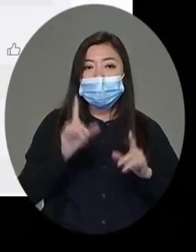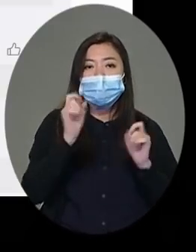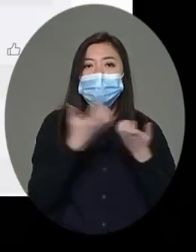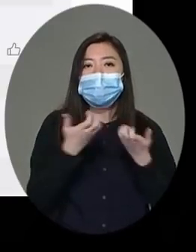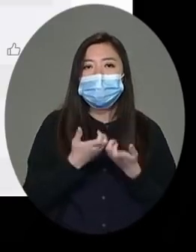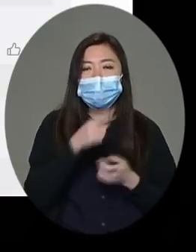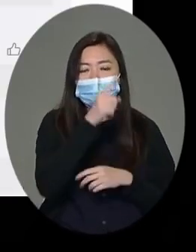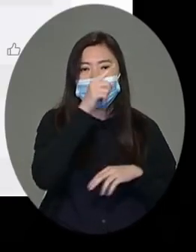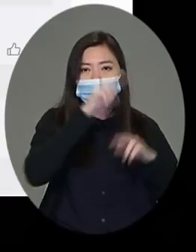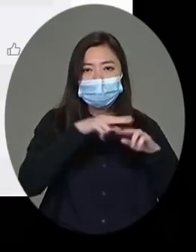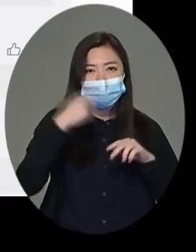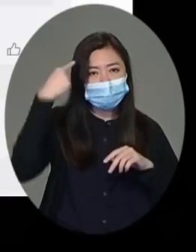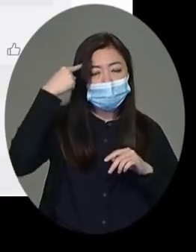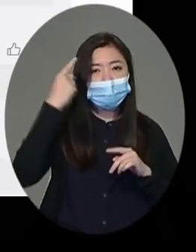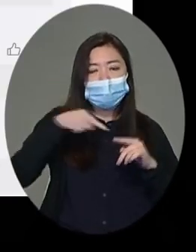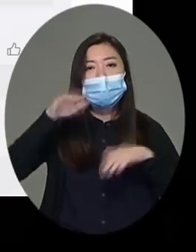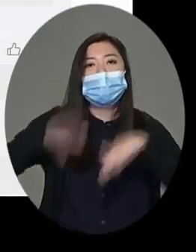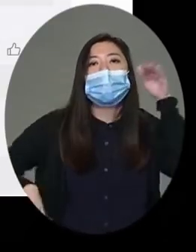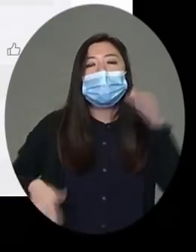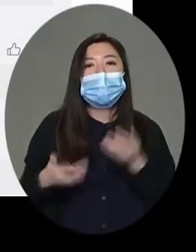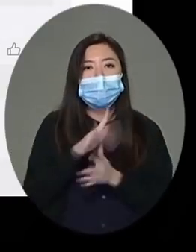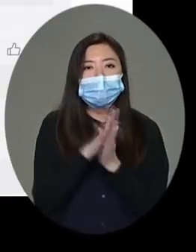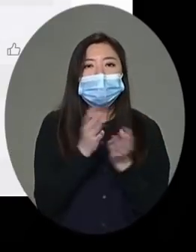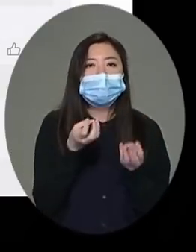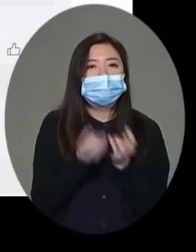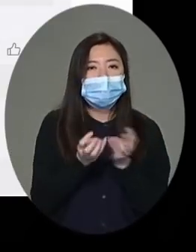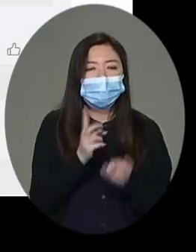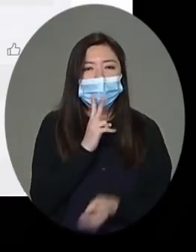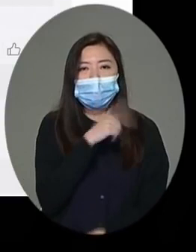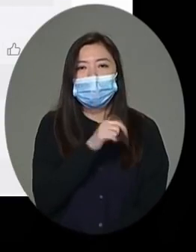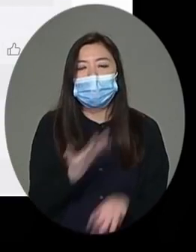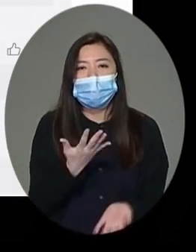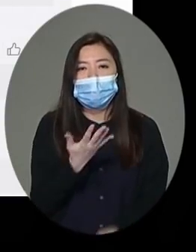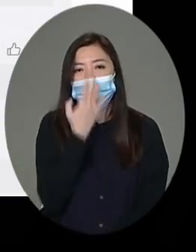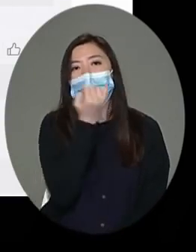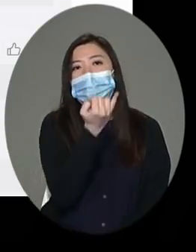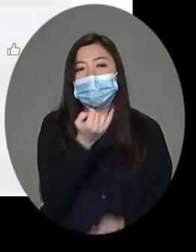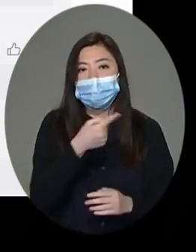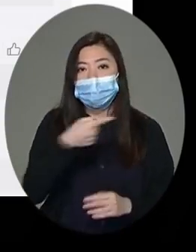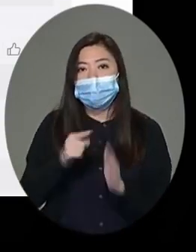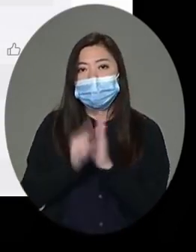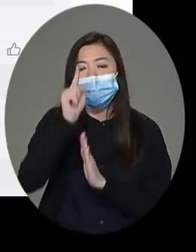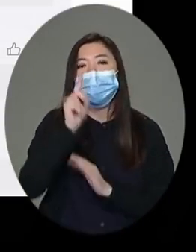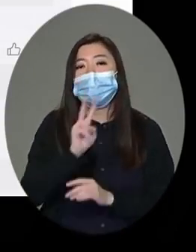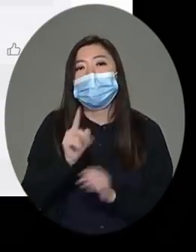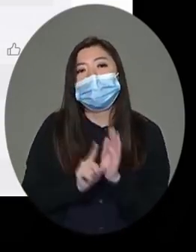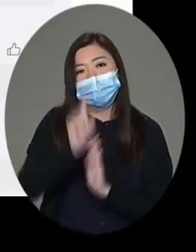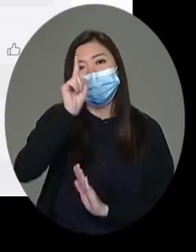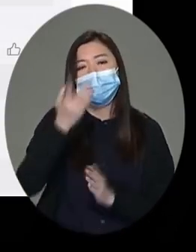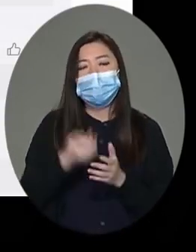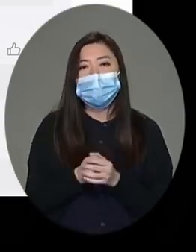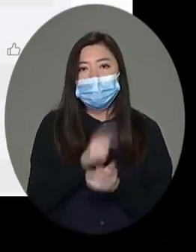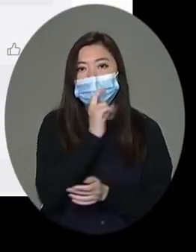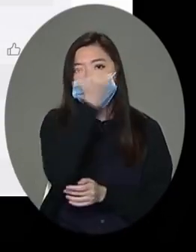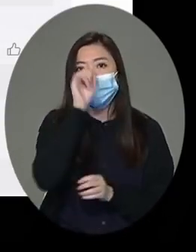味數據不合乎國家預期，說資料應該很難看，負增長都是增長。